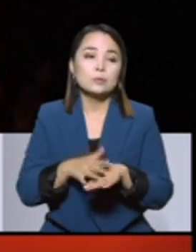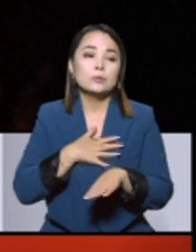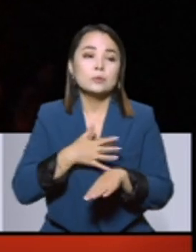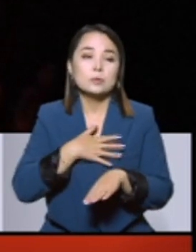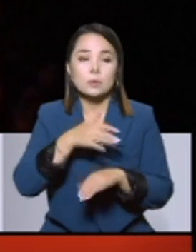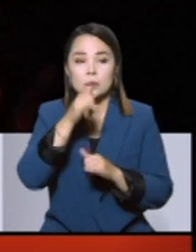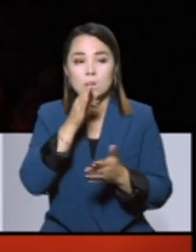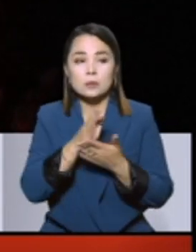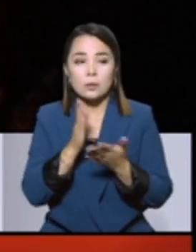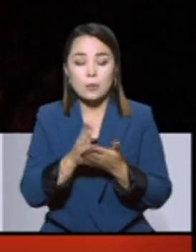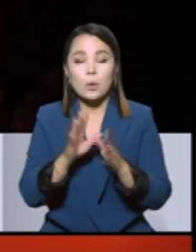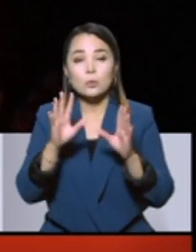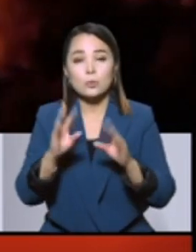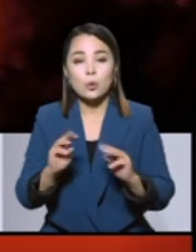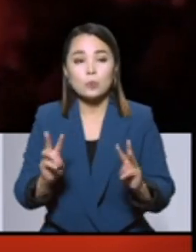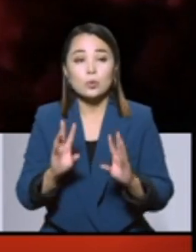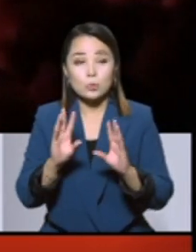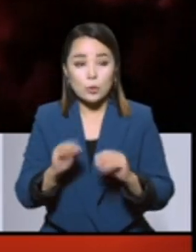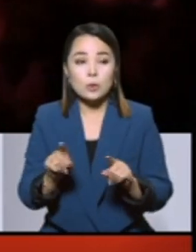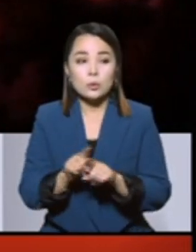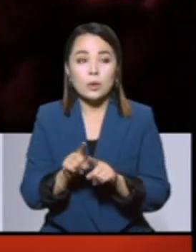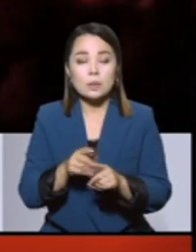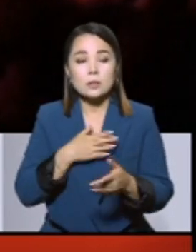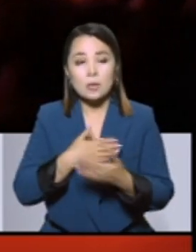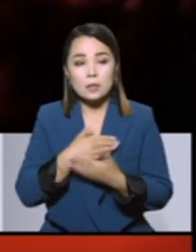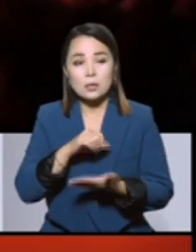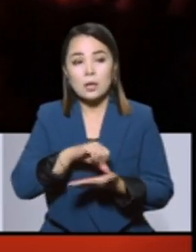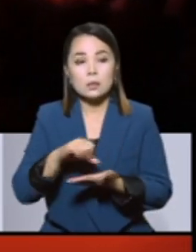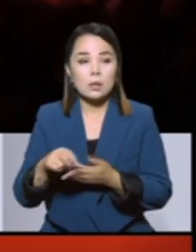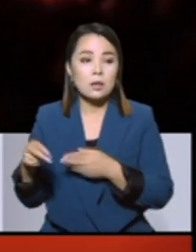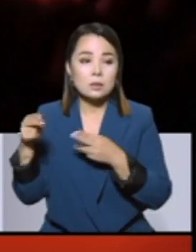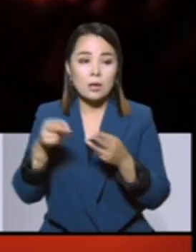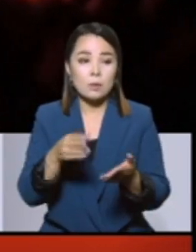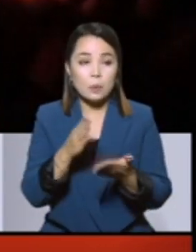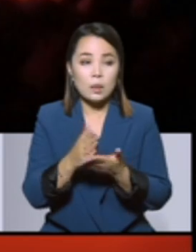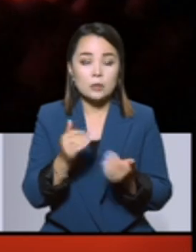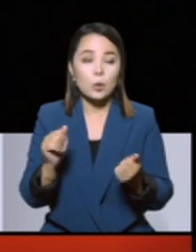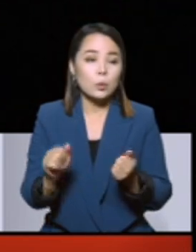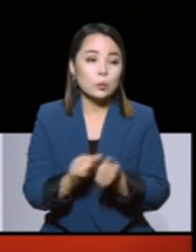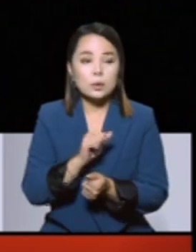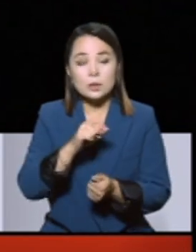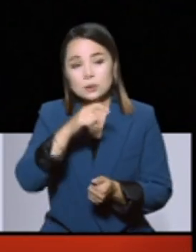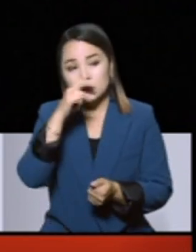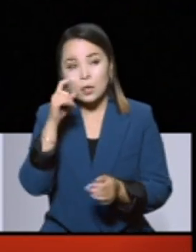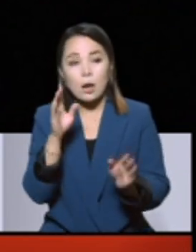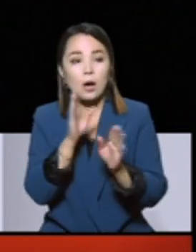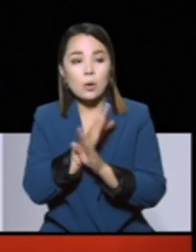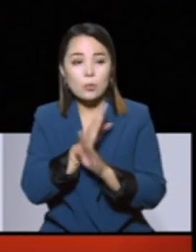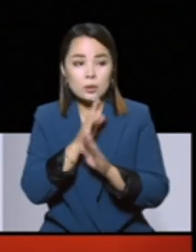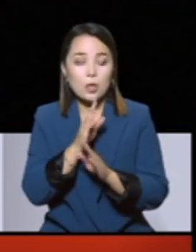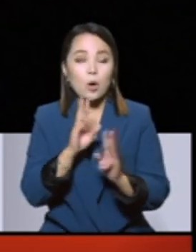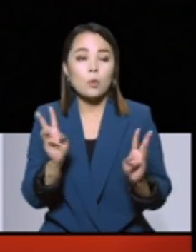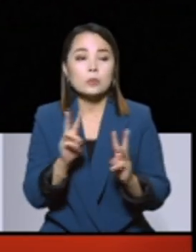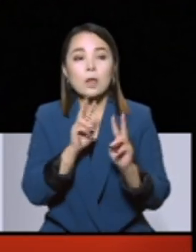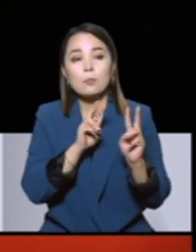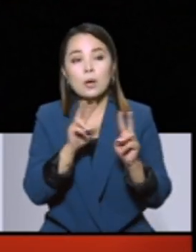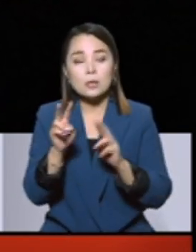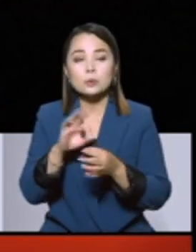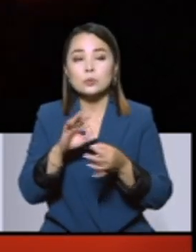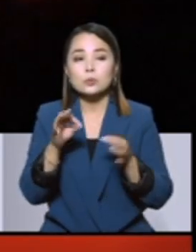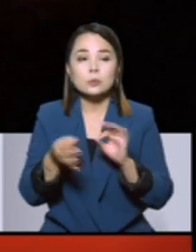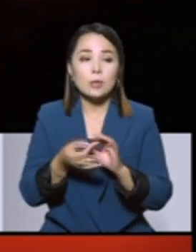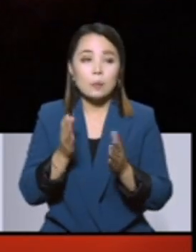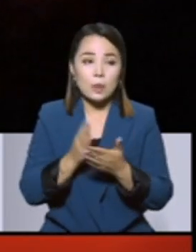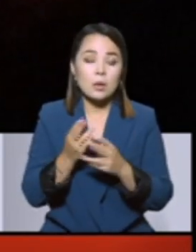жалынды сөндіруге өрт сөндірушілерге еріктілер көмектесіп жатыр. Алайда құрғақ ыстық ауа райы отты бақылауға алуды қиындатып